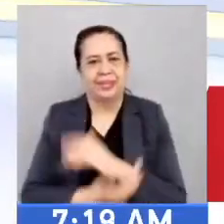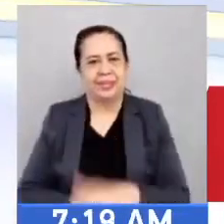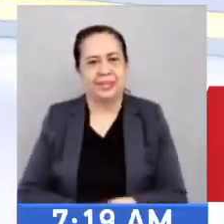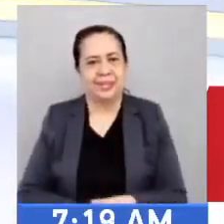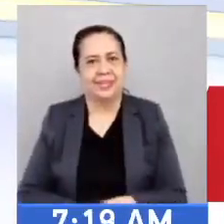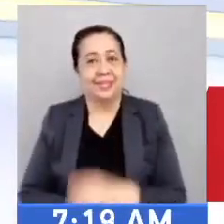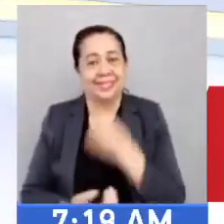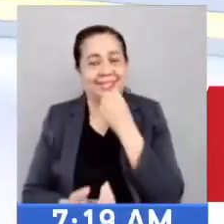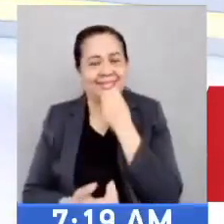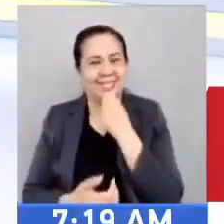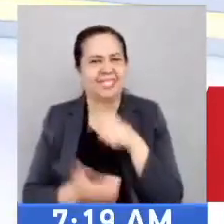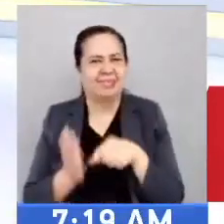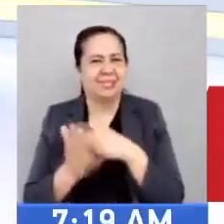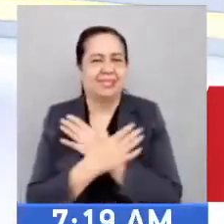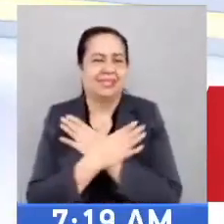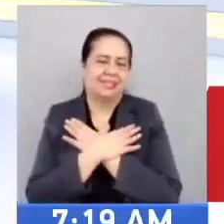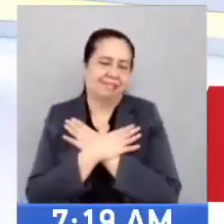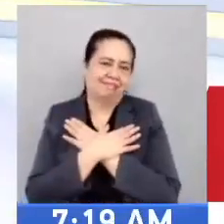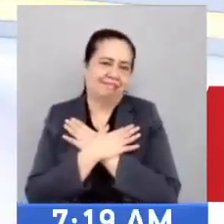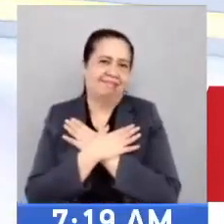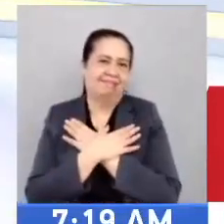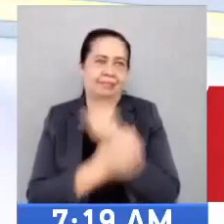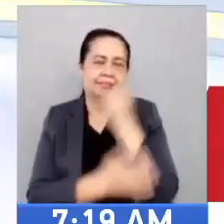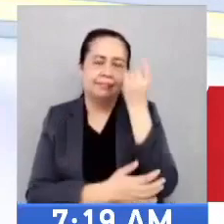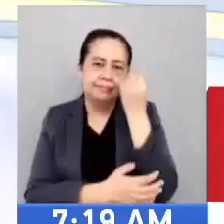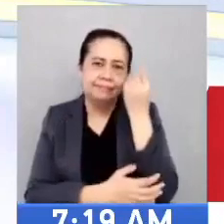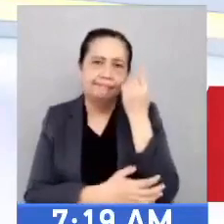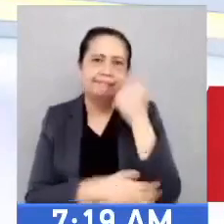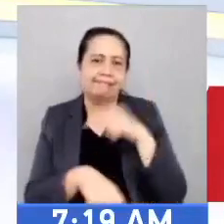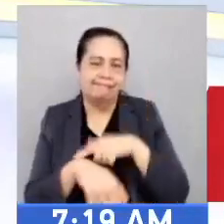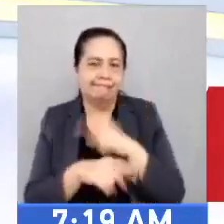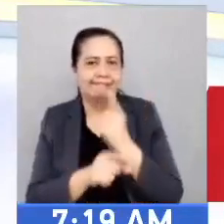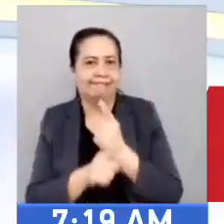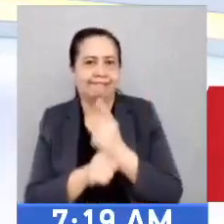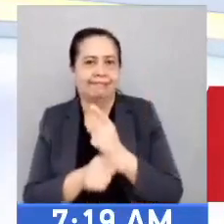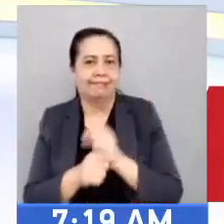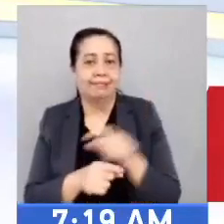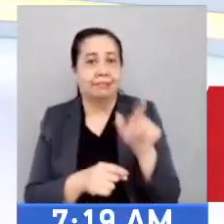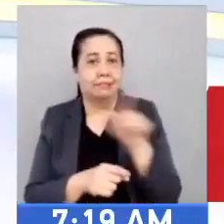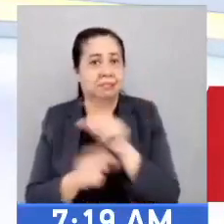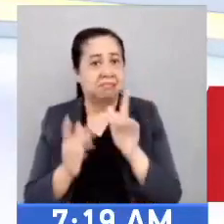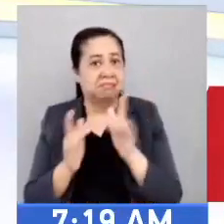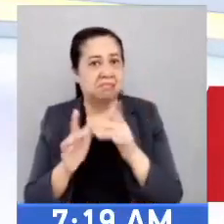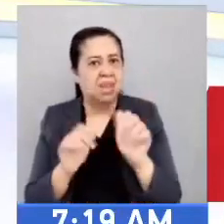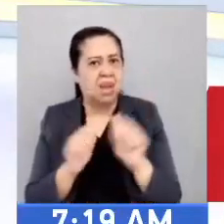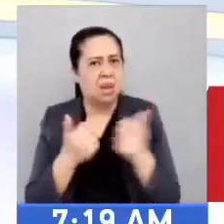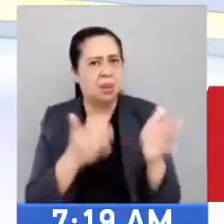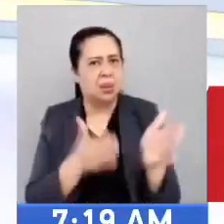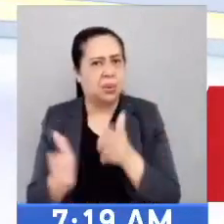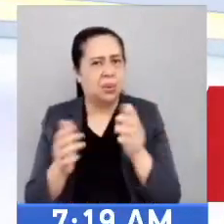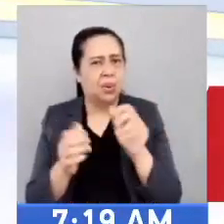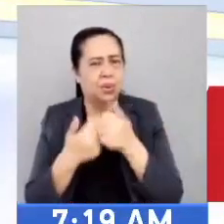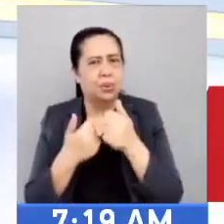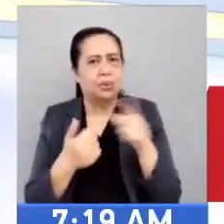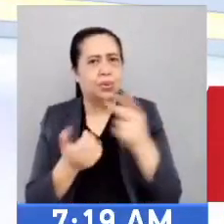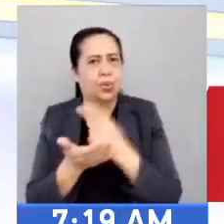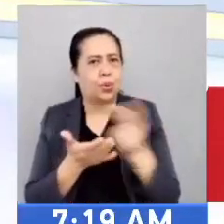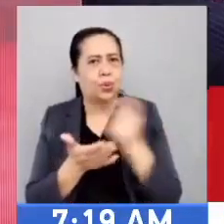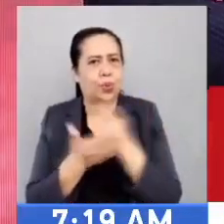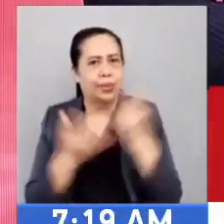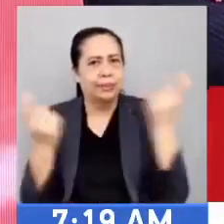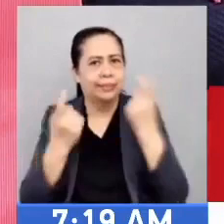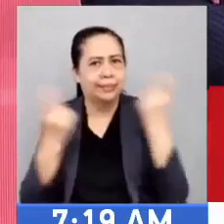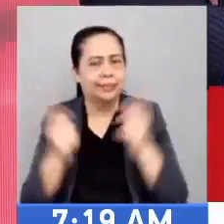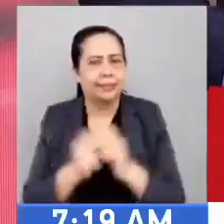minsan, di ba? Tsaka makapag-reflect din tayo. Tama. Ayan, ang netizens, kaya paano gugunitain ang Mahal na Araw, Evan? Igan